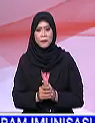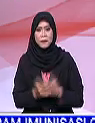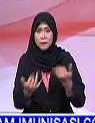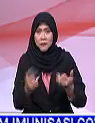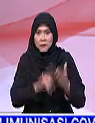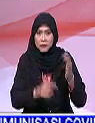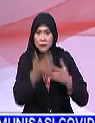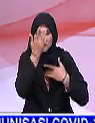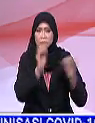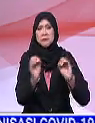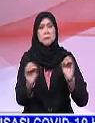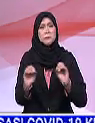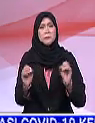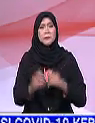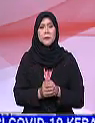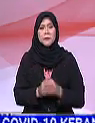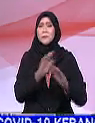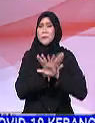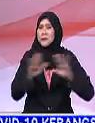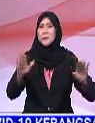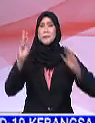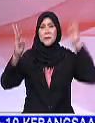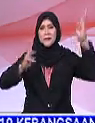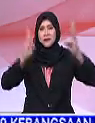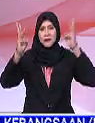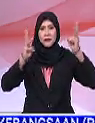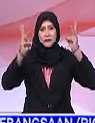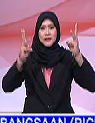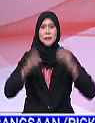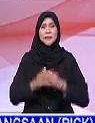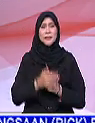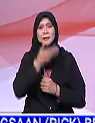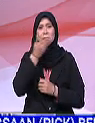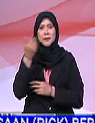Tak ada apa lagi. Jangan bimbang, elok kami